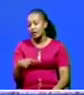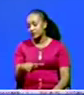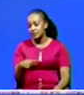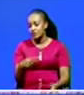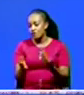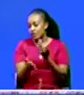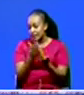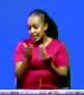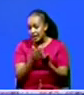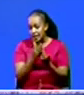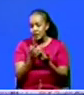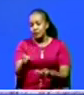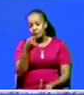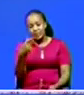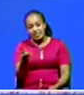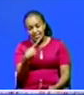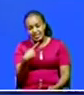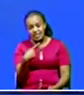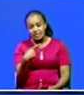care, madawa,